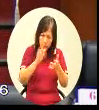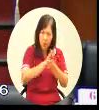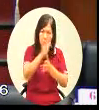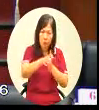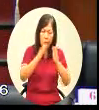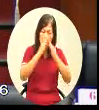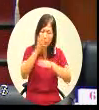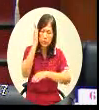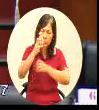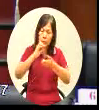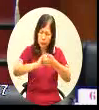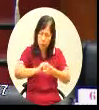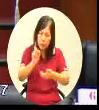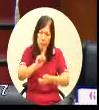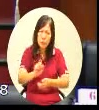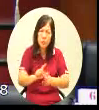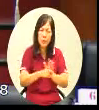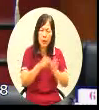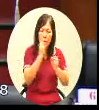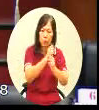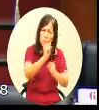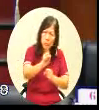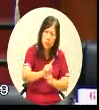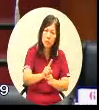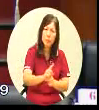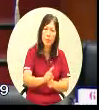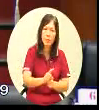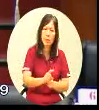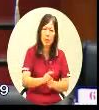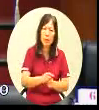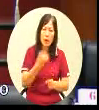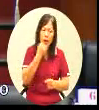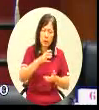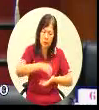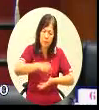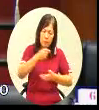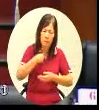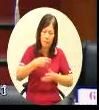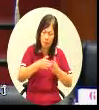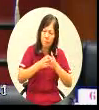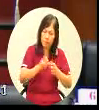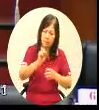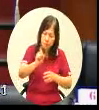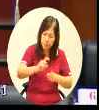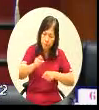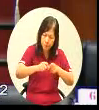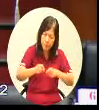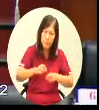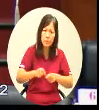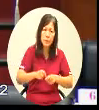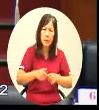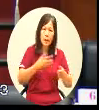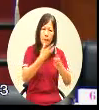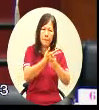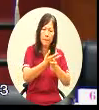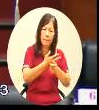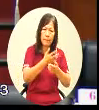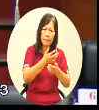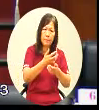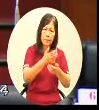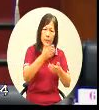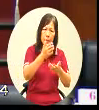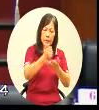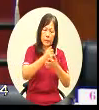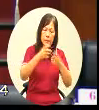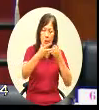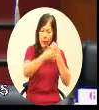的定位在哪里？可以做哪些事？那甚至提出我们需要的相关的计划。那请海洋局长是不是